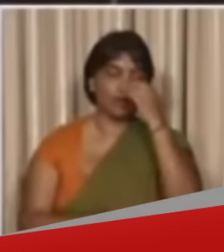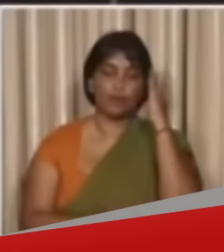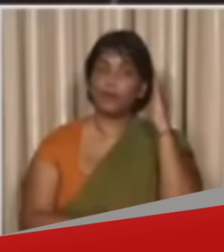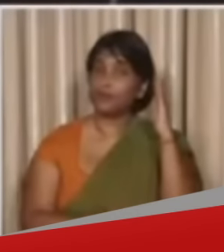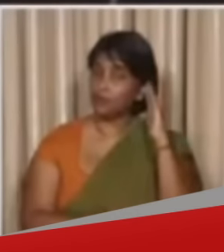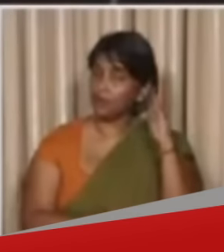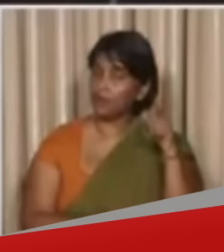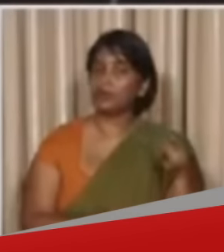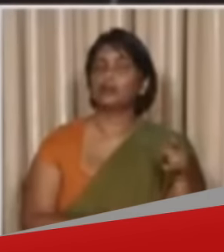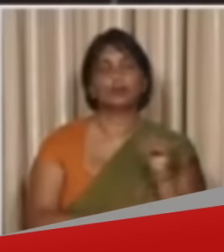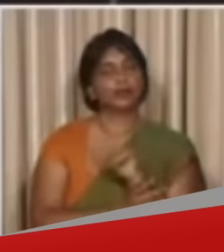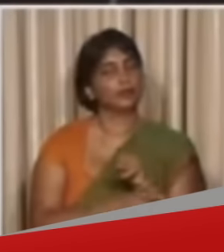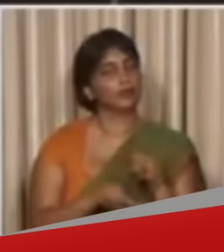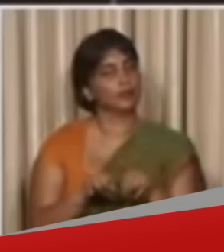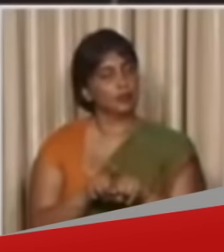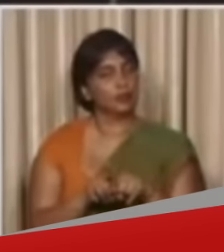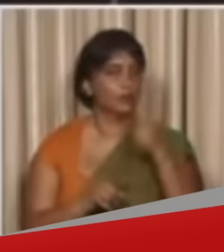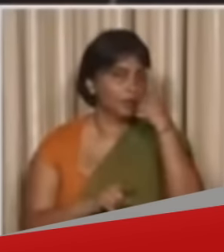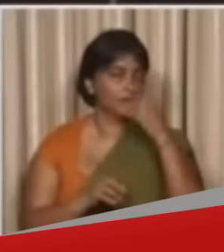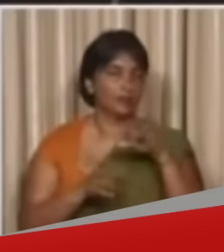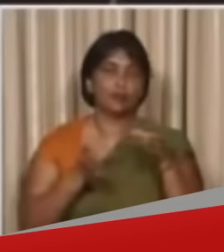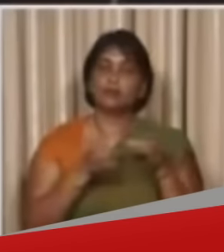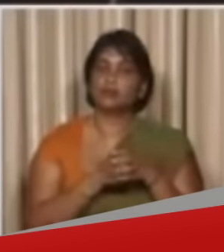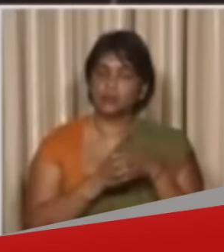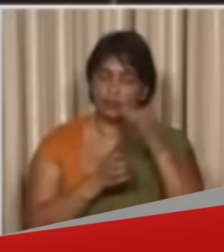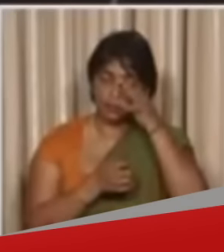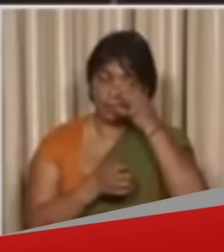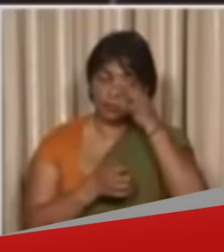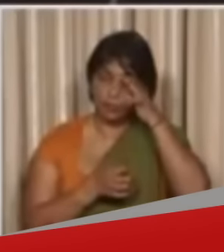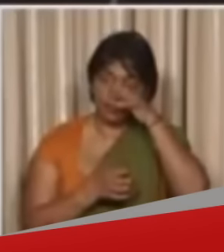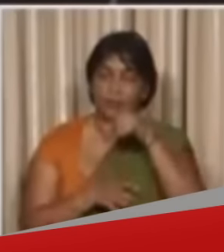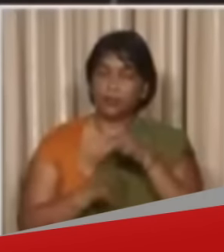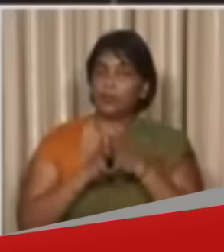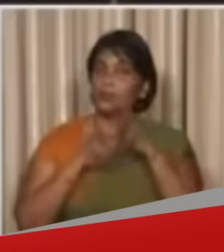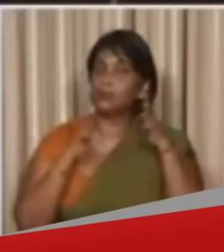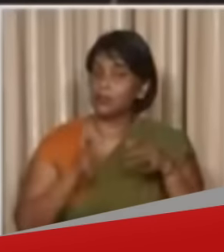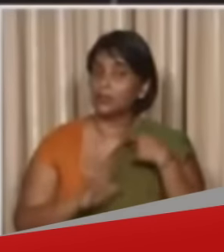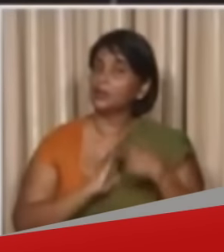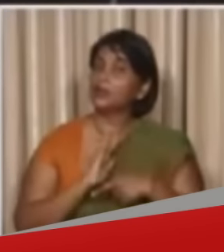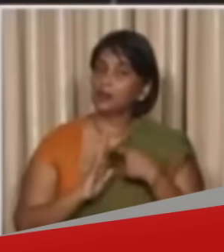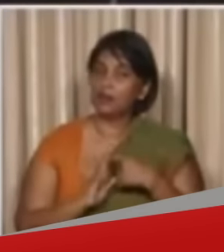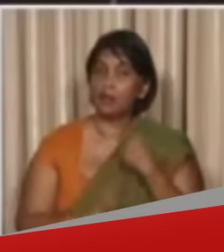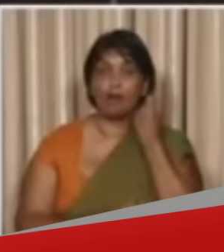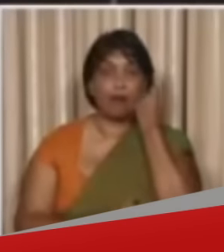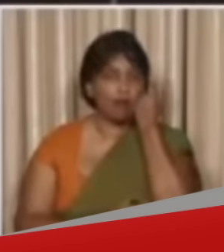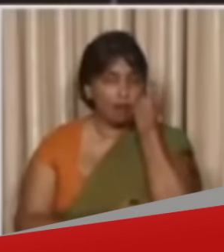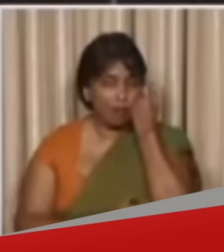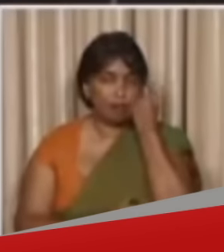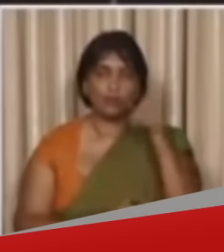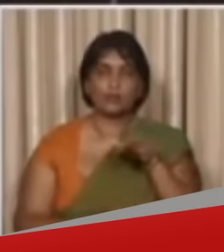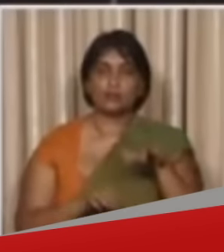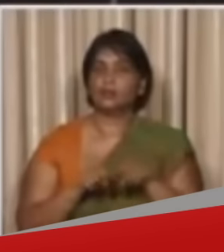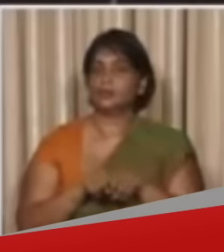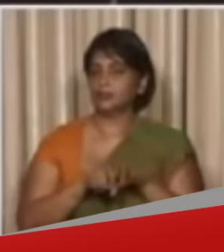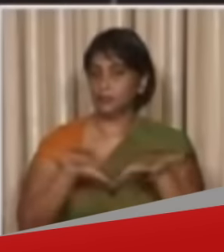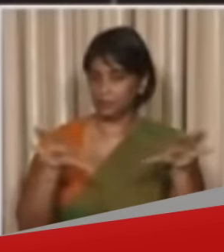වගේම කතෝලික සභාව මේක විශාල රටේ මතයක් සමාජගත කරන්න